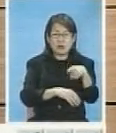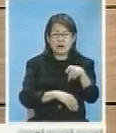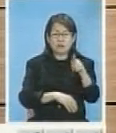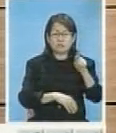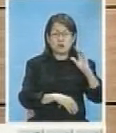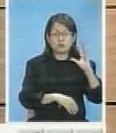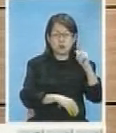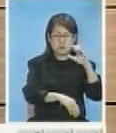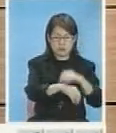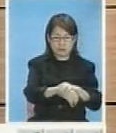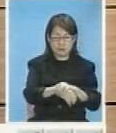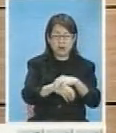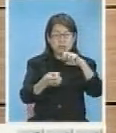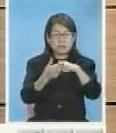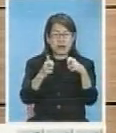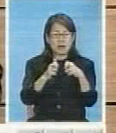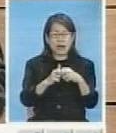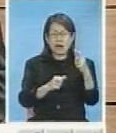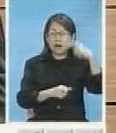ให้ออกเงินกู้ให้กับประเทศพม่าครับ